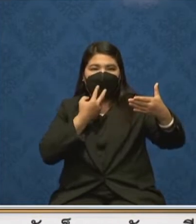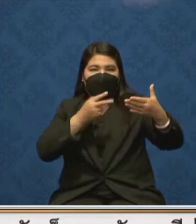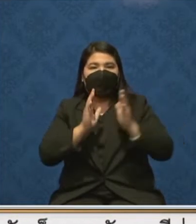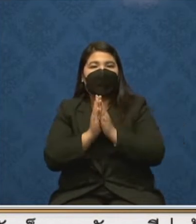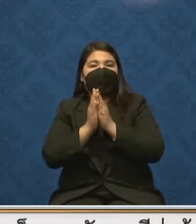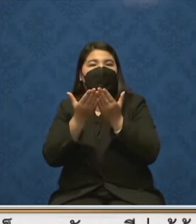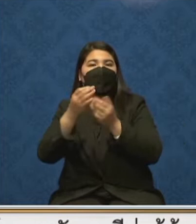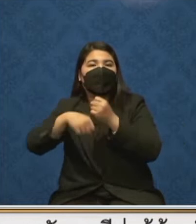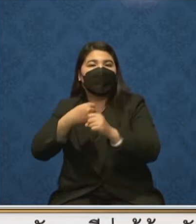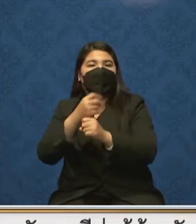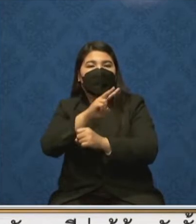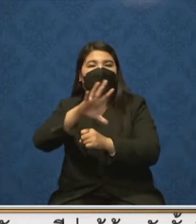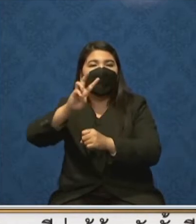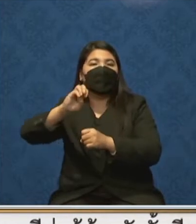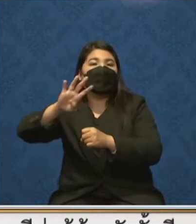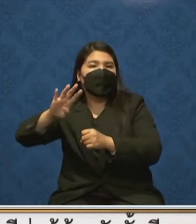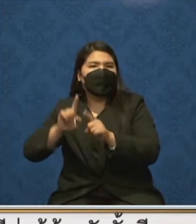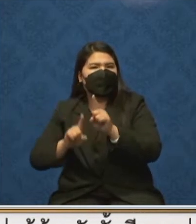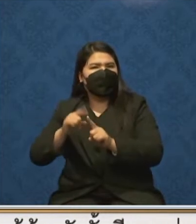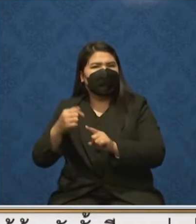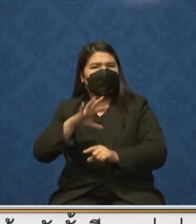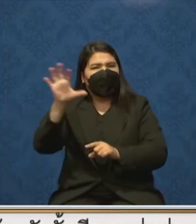ไือเมื่อชิวด mas a